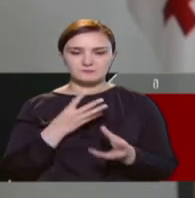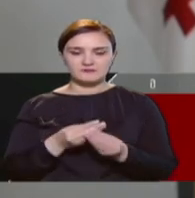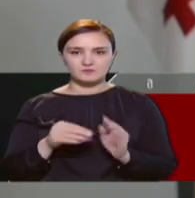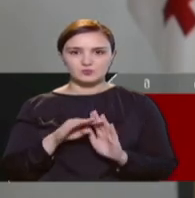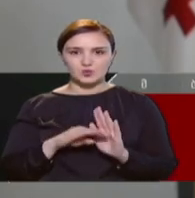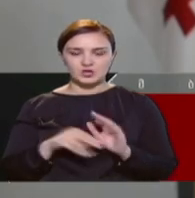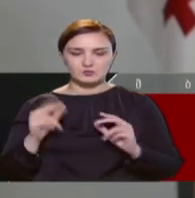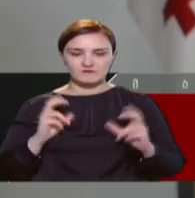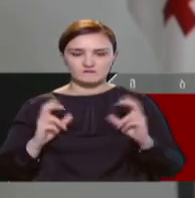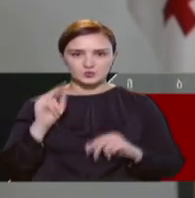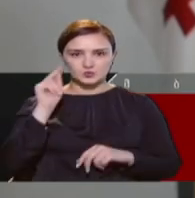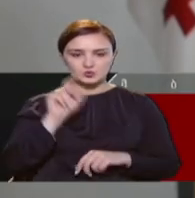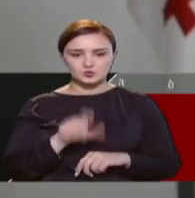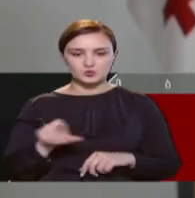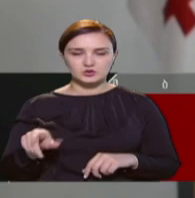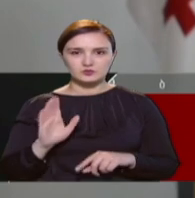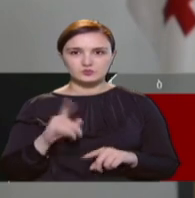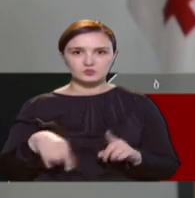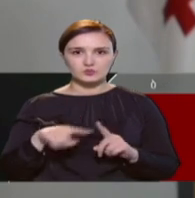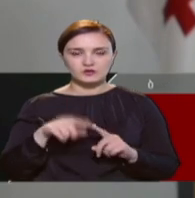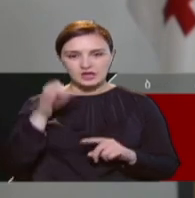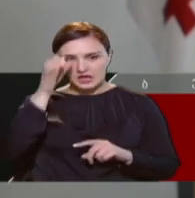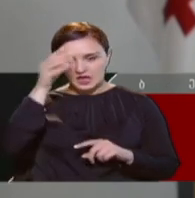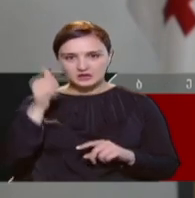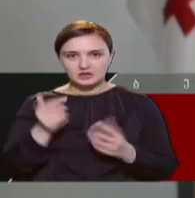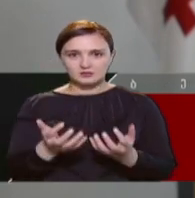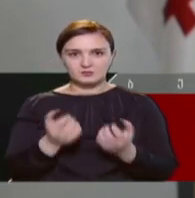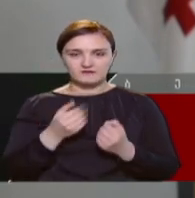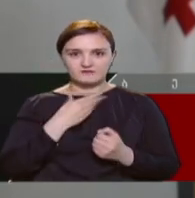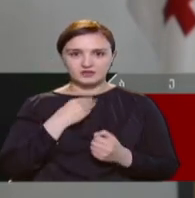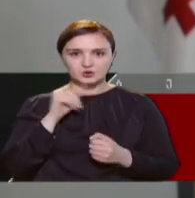პროგრამა სტუდენტებისთვის, რომლებიც გაიღრმავებენ განათლებას ვილნიუსის უნივერსიტეტში.